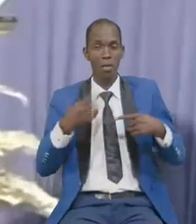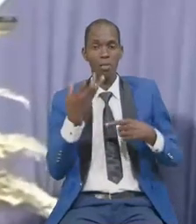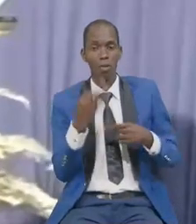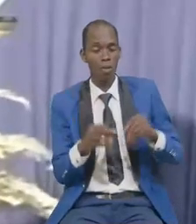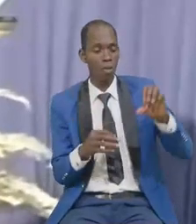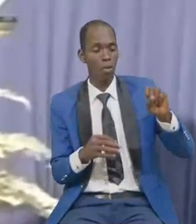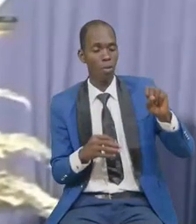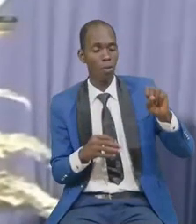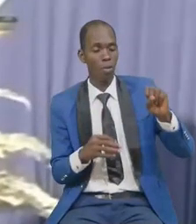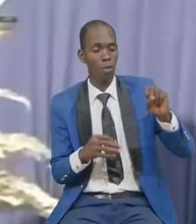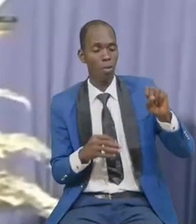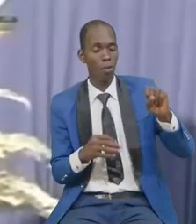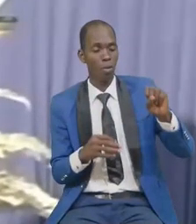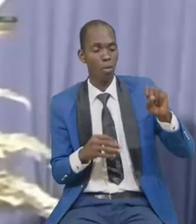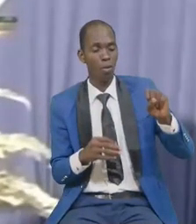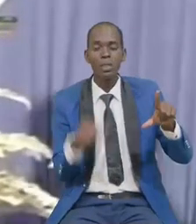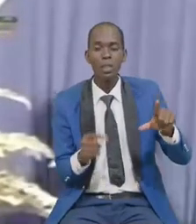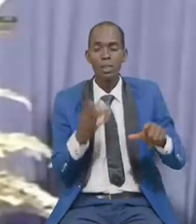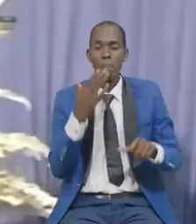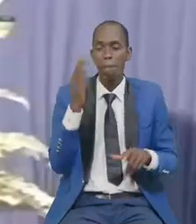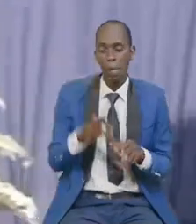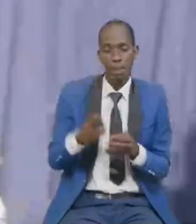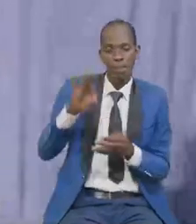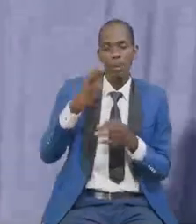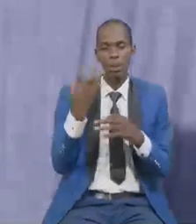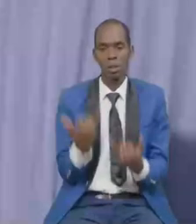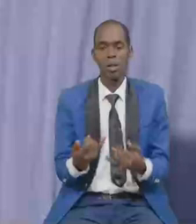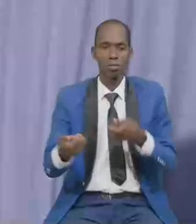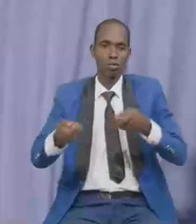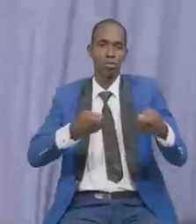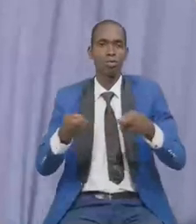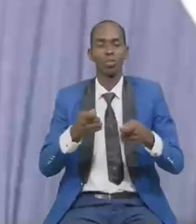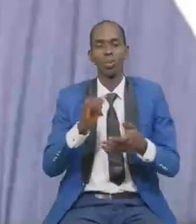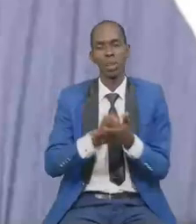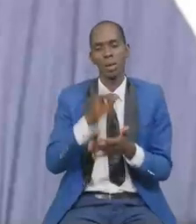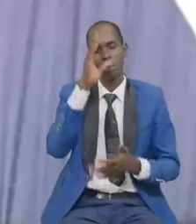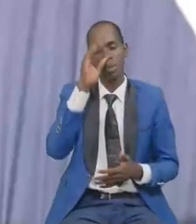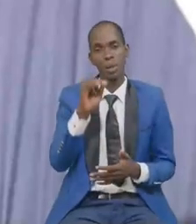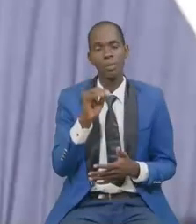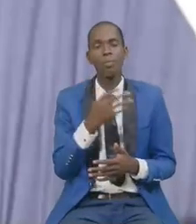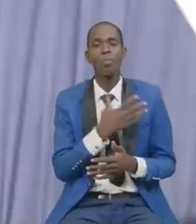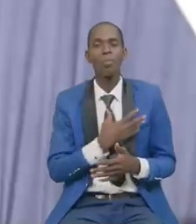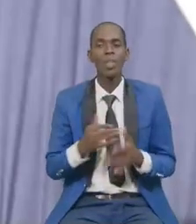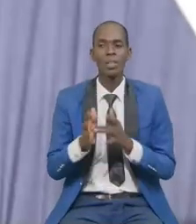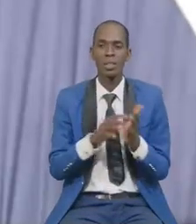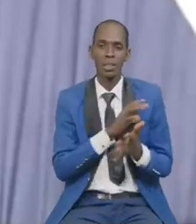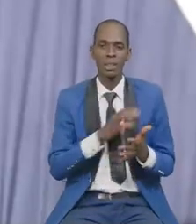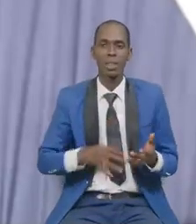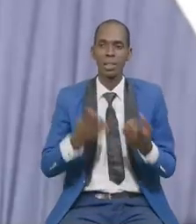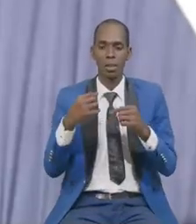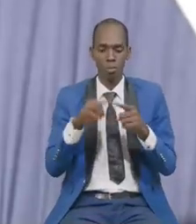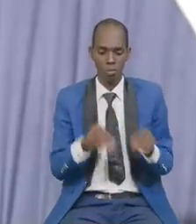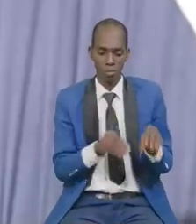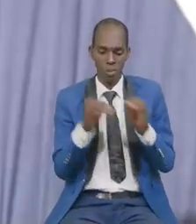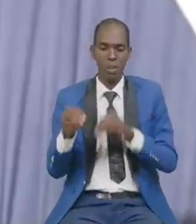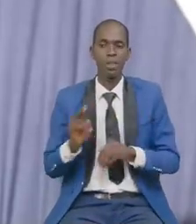le mauvais esprit prend contrôle de l'homme. Et Jésus-Christ est venu nous affranchir. Il